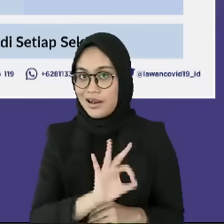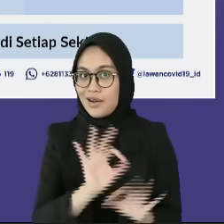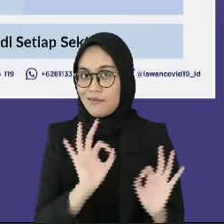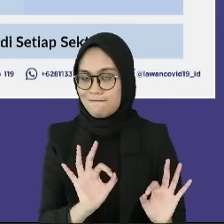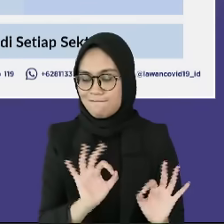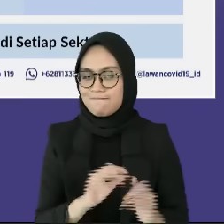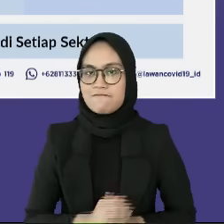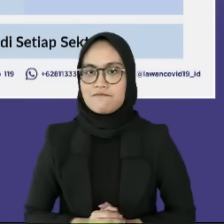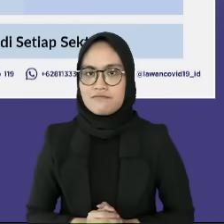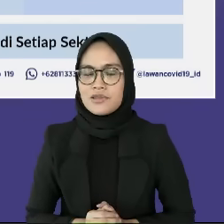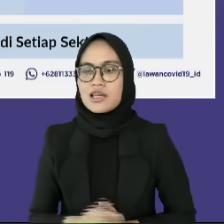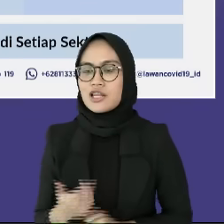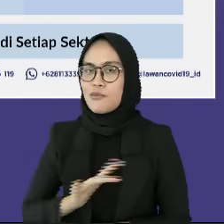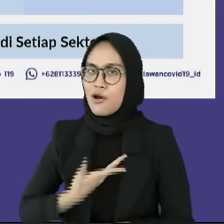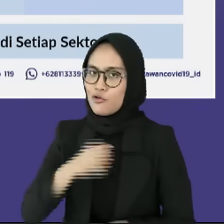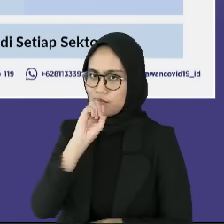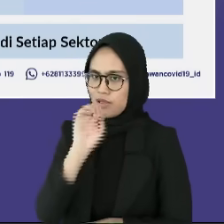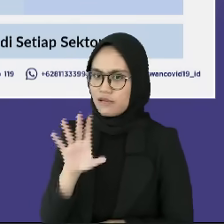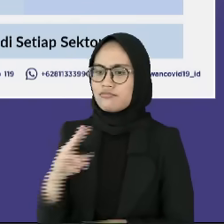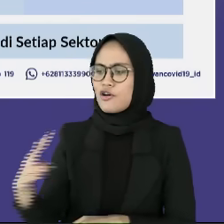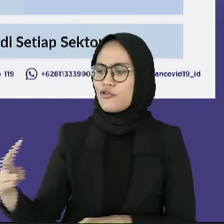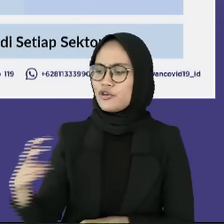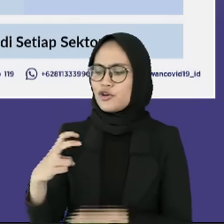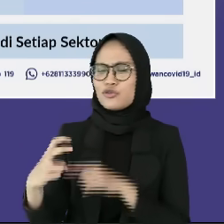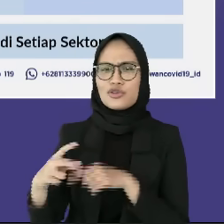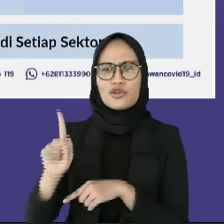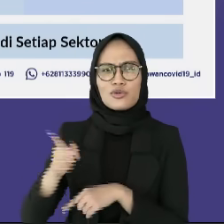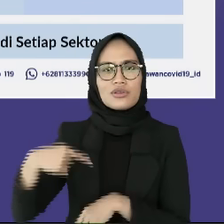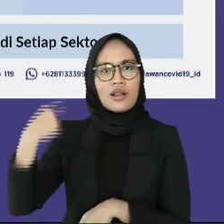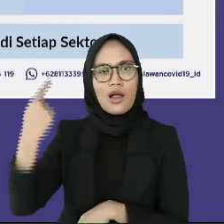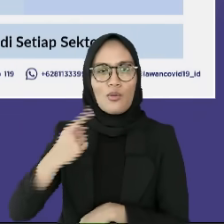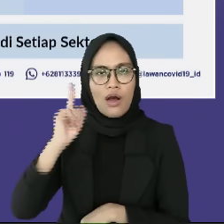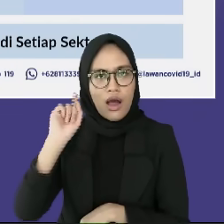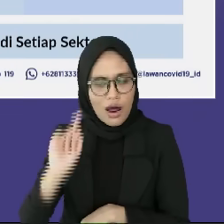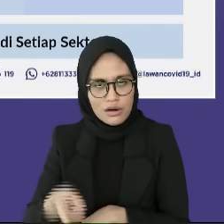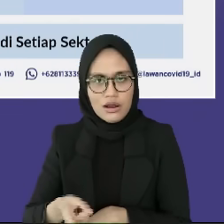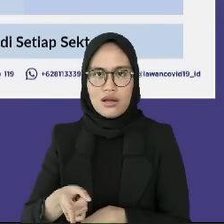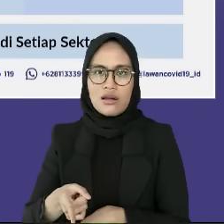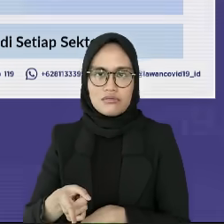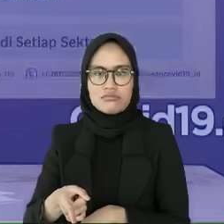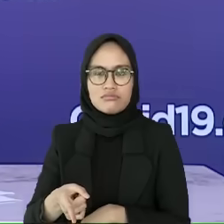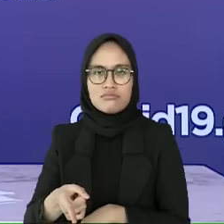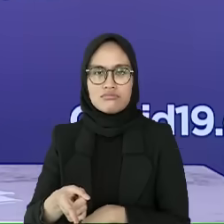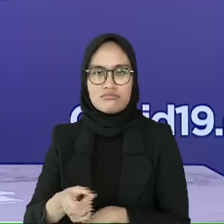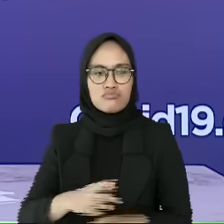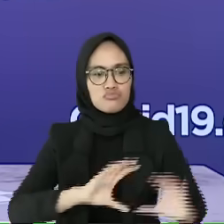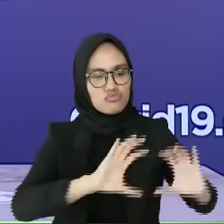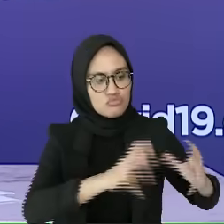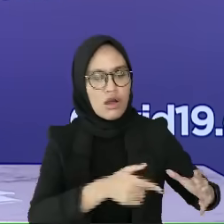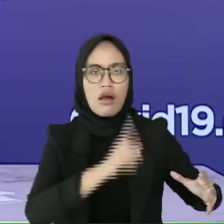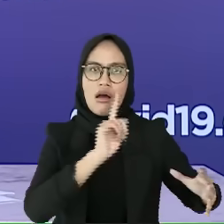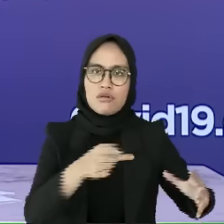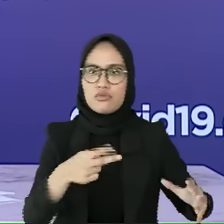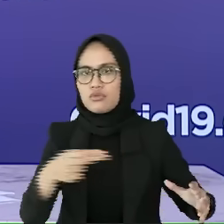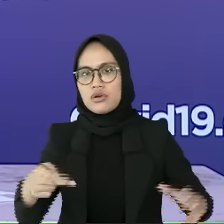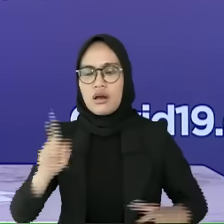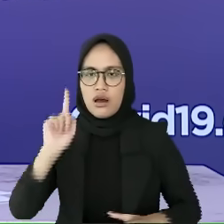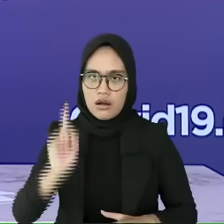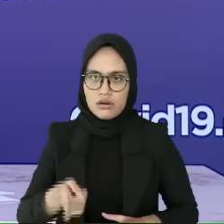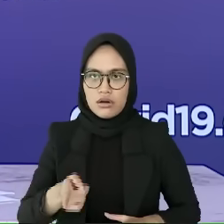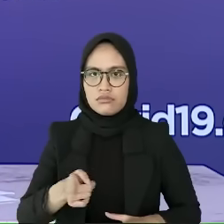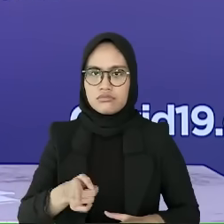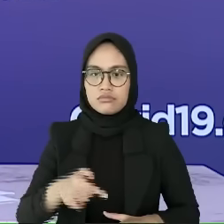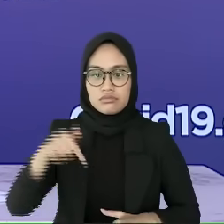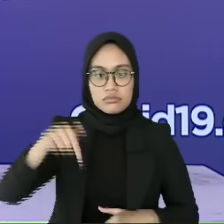menekankan bahwa virus tidak mengenal batas negara, begitu juga masyarakat dunia yang saat ini semakin